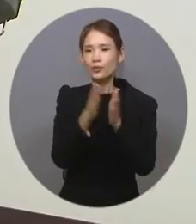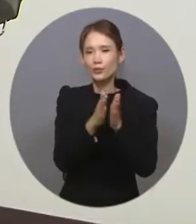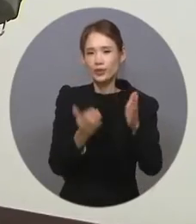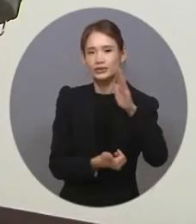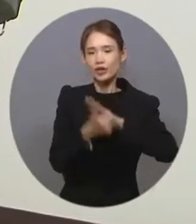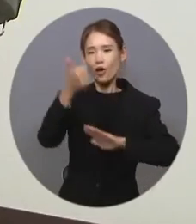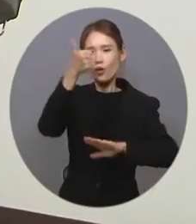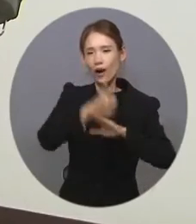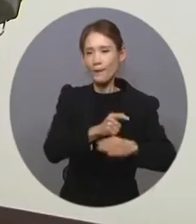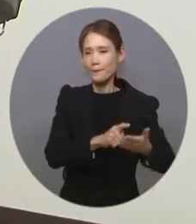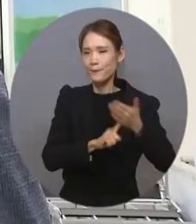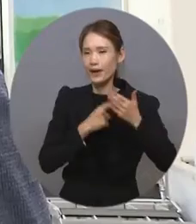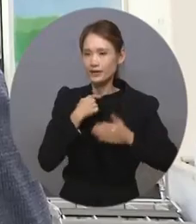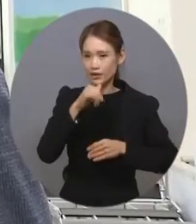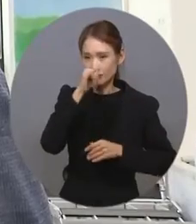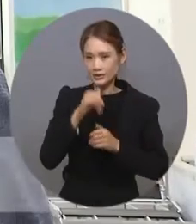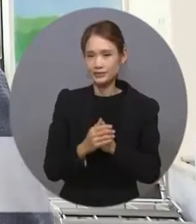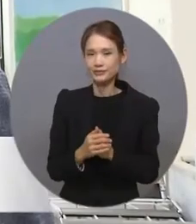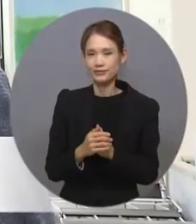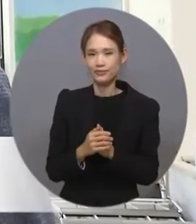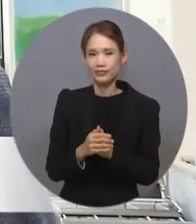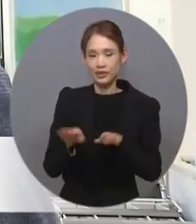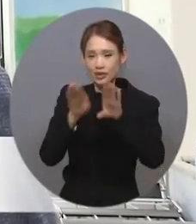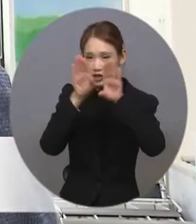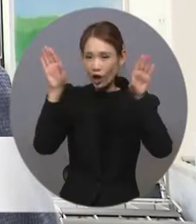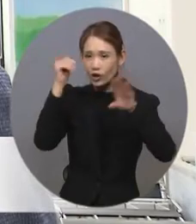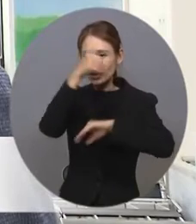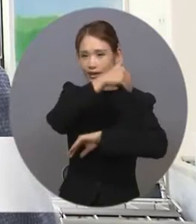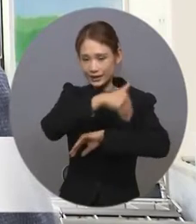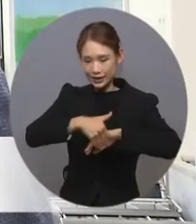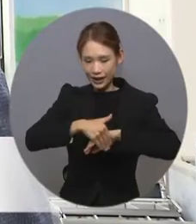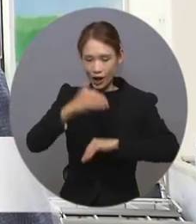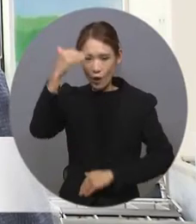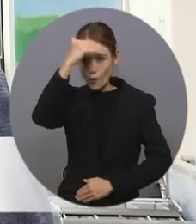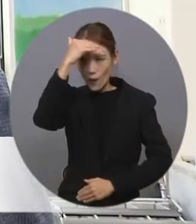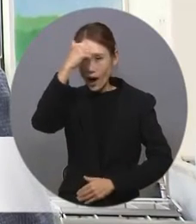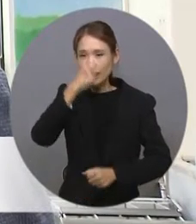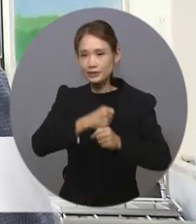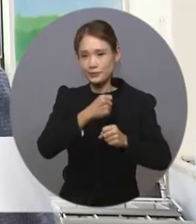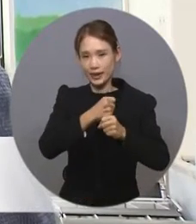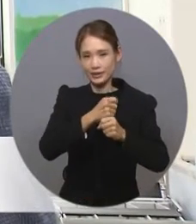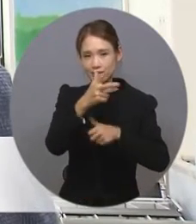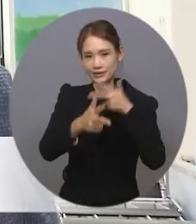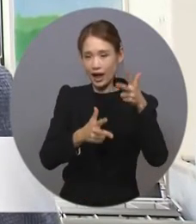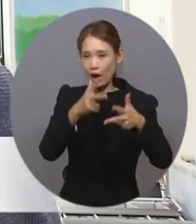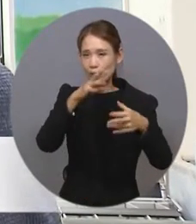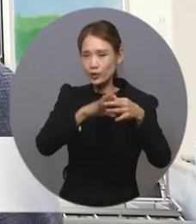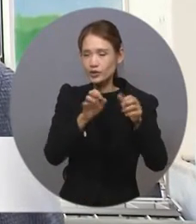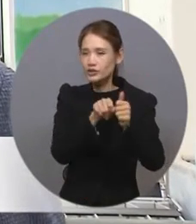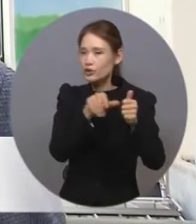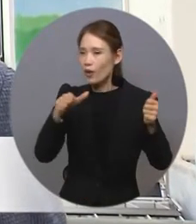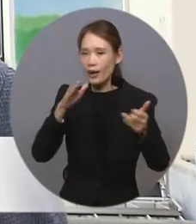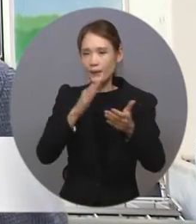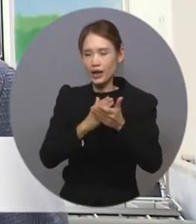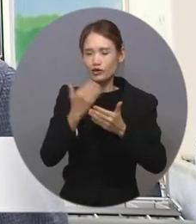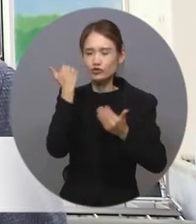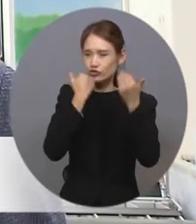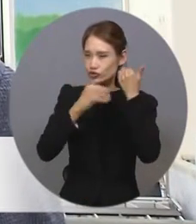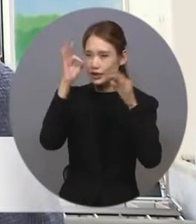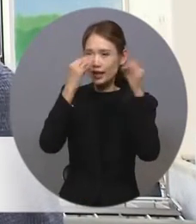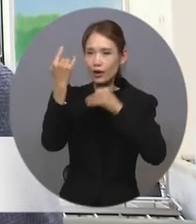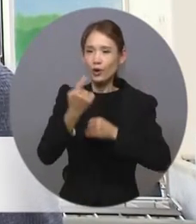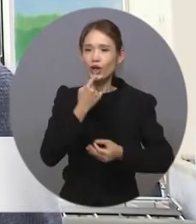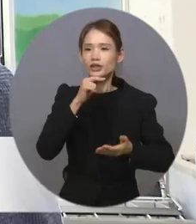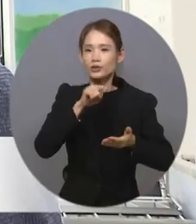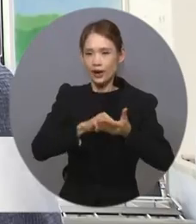거둔 바 있습니다. 열린 관광지 조성 사업을 통해 소외되는 사람 없이 누구나 찾아올 수 있는 남원